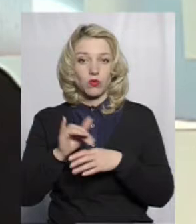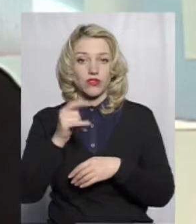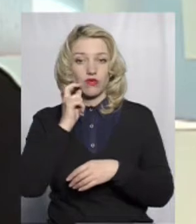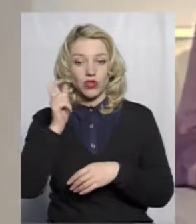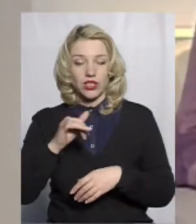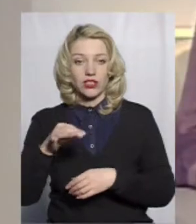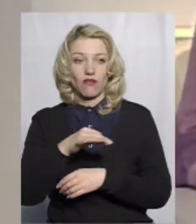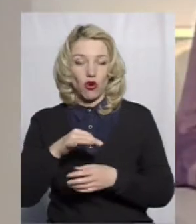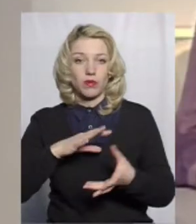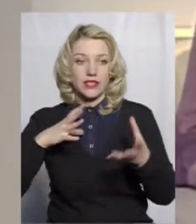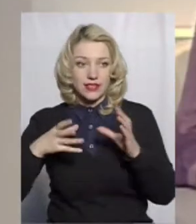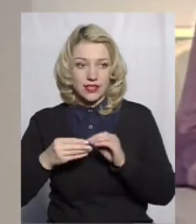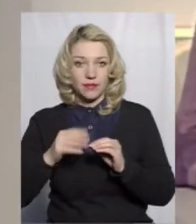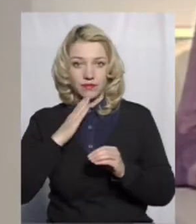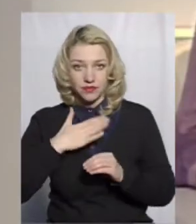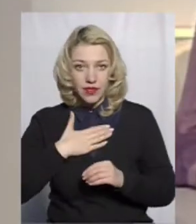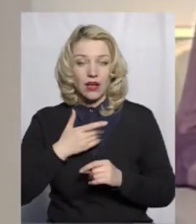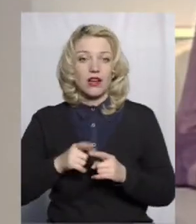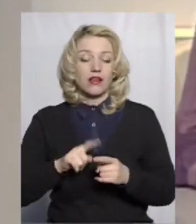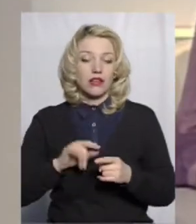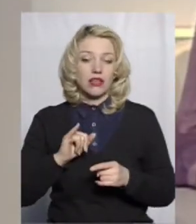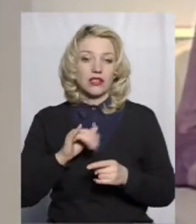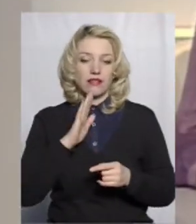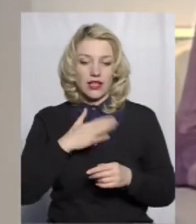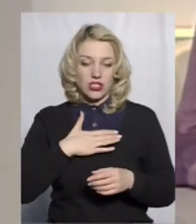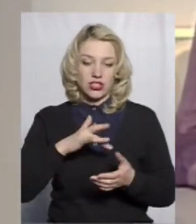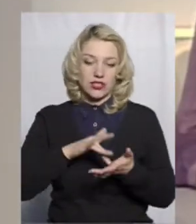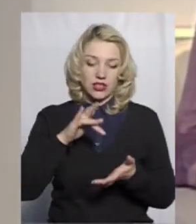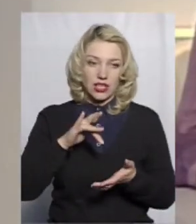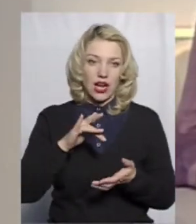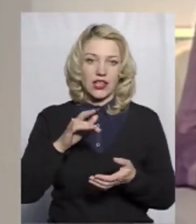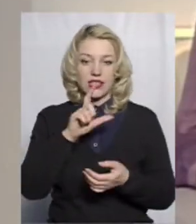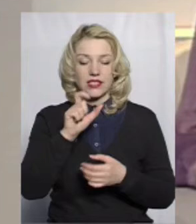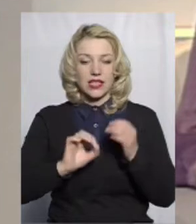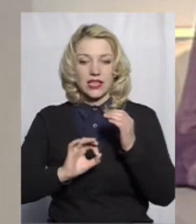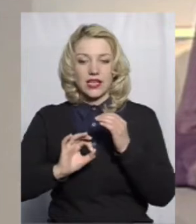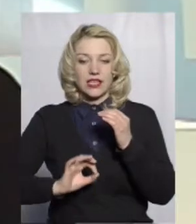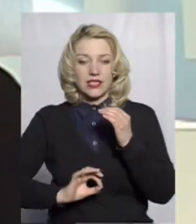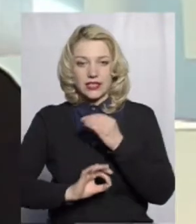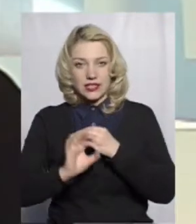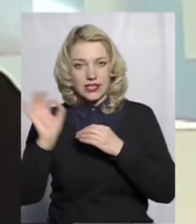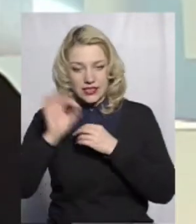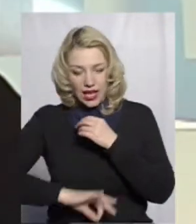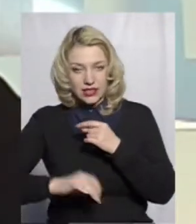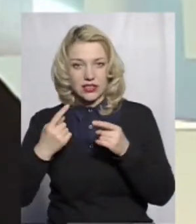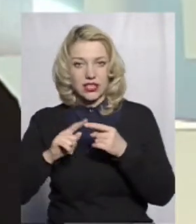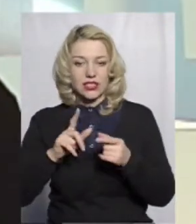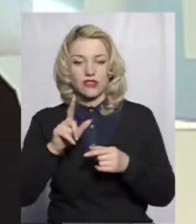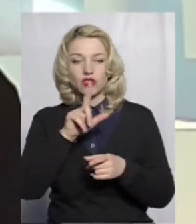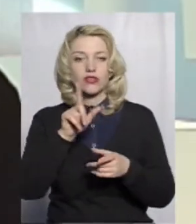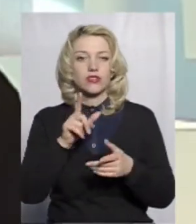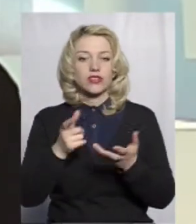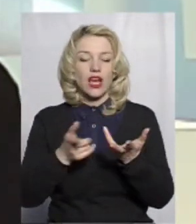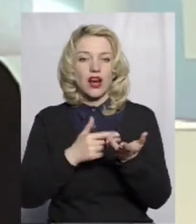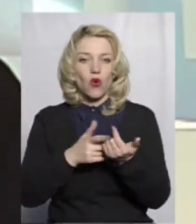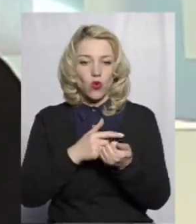і в області. Зокрема, наша область, як найбільш центральна з західних, за рахунок завозу випадків кору, мала поширення